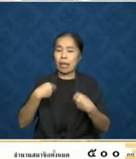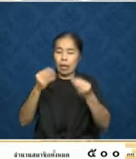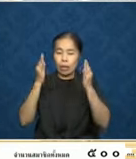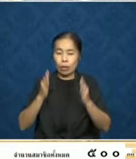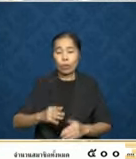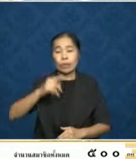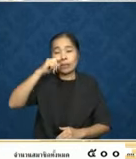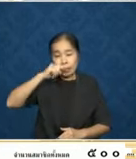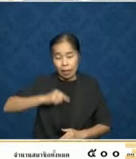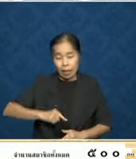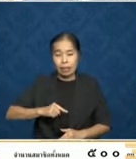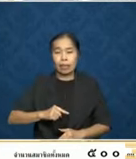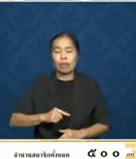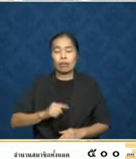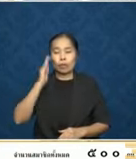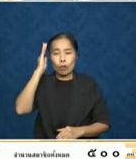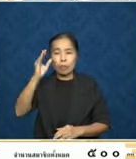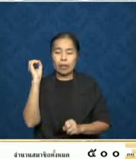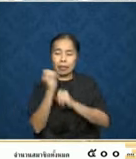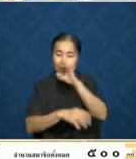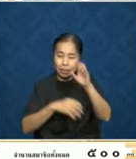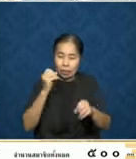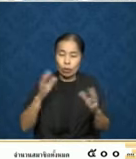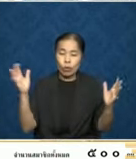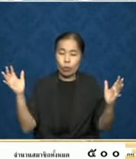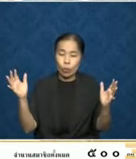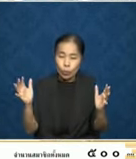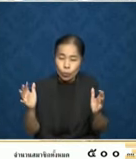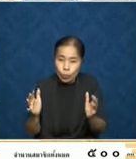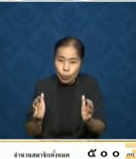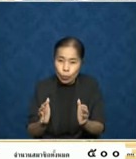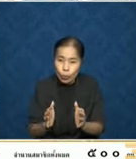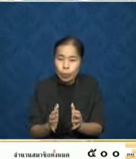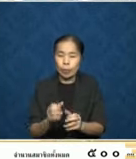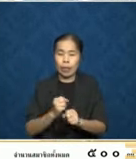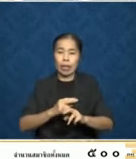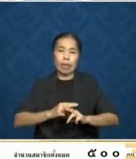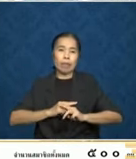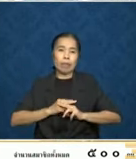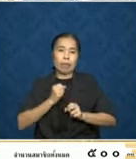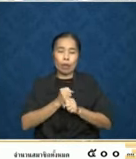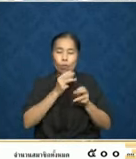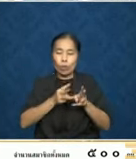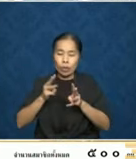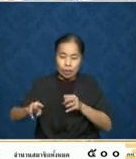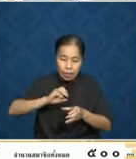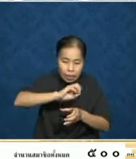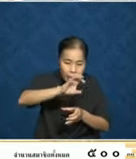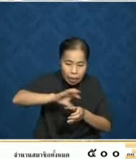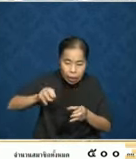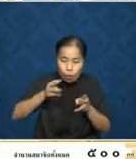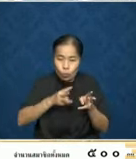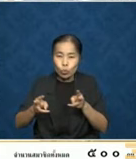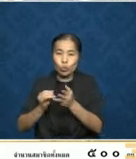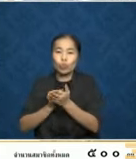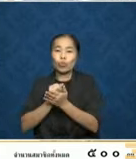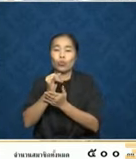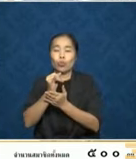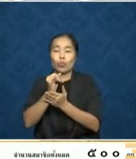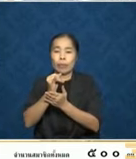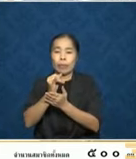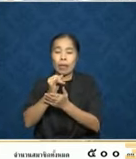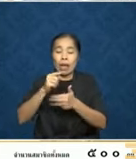ไทยนะครับเพื่อจะลดขยะลงและการคัดแยกขยะที่ถูกต้องนะครับส่วนกลางน้ำเนี่ยเรื่องของการเก็บข